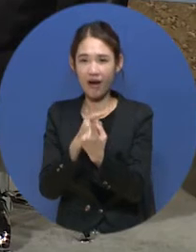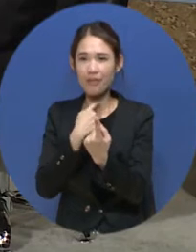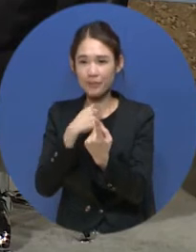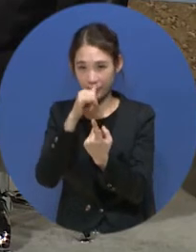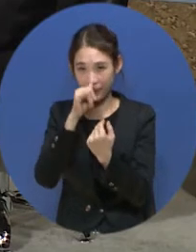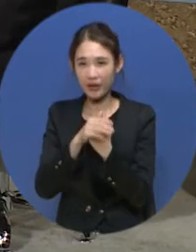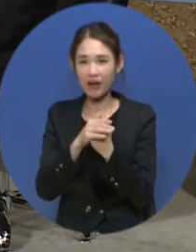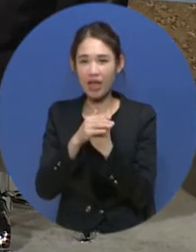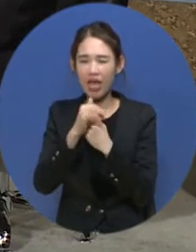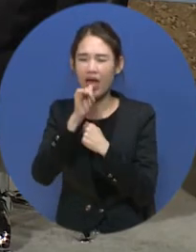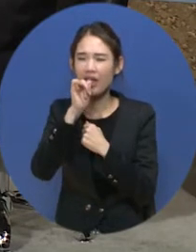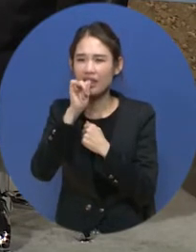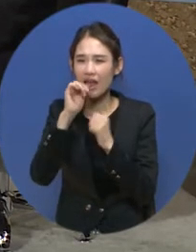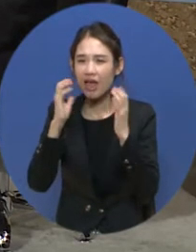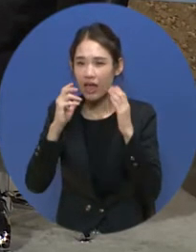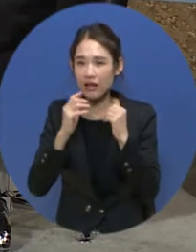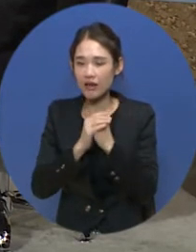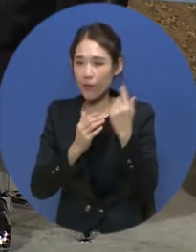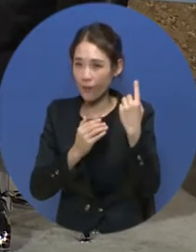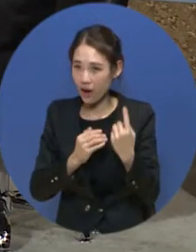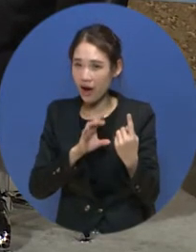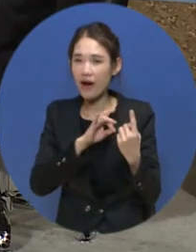갓난 아기들도 오는군요.